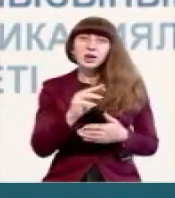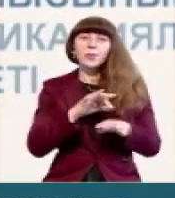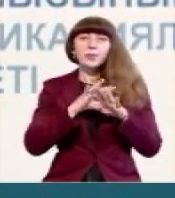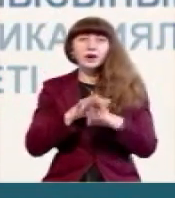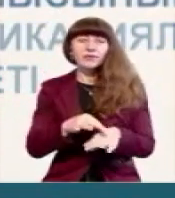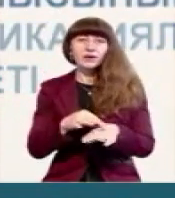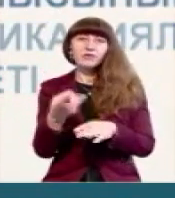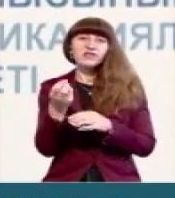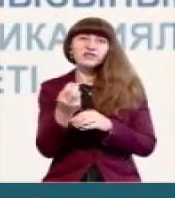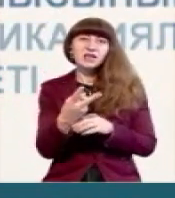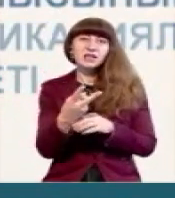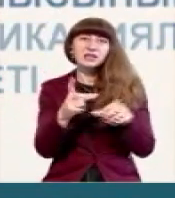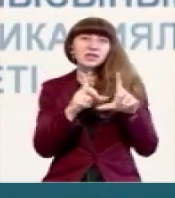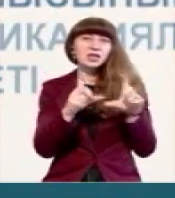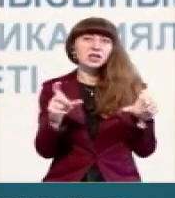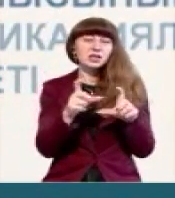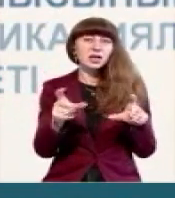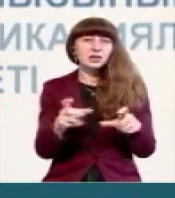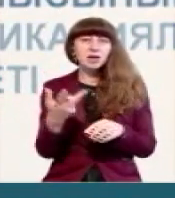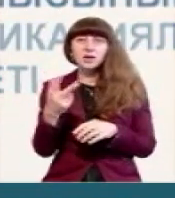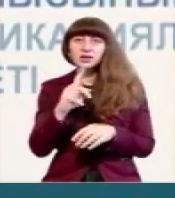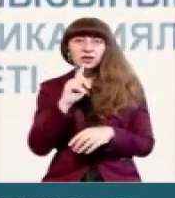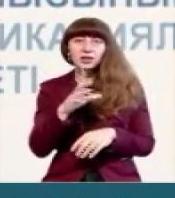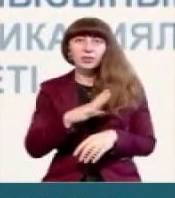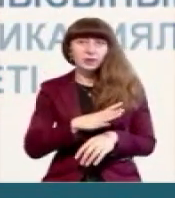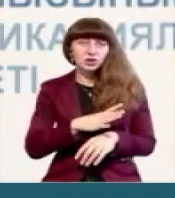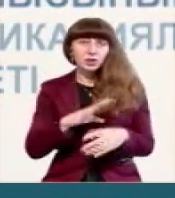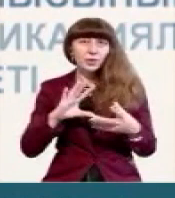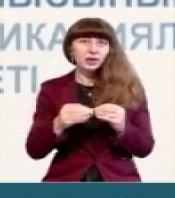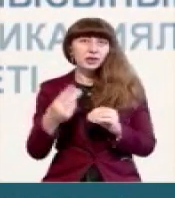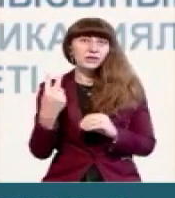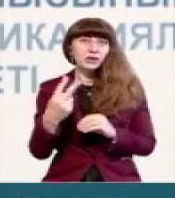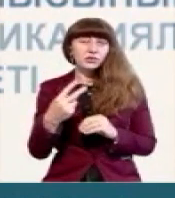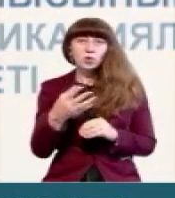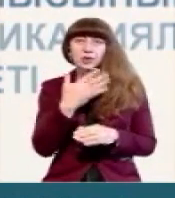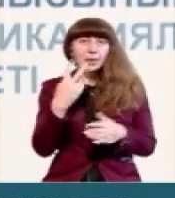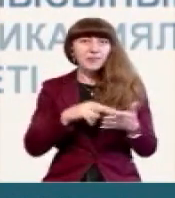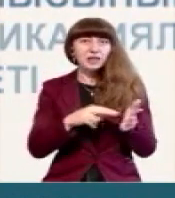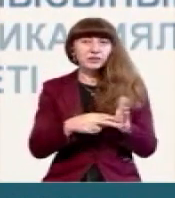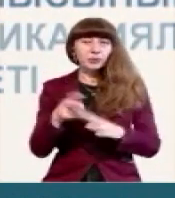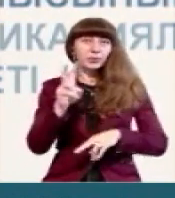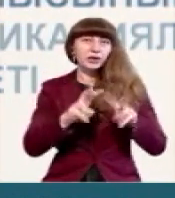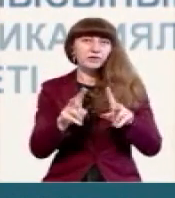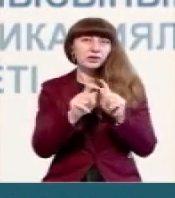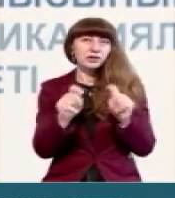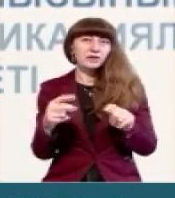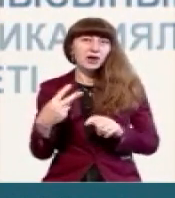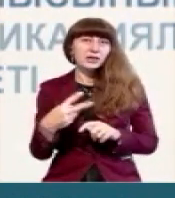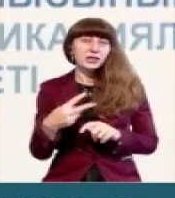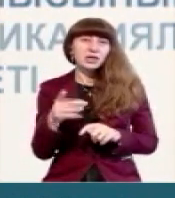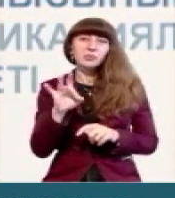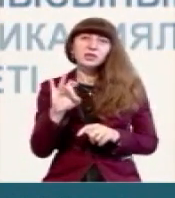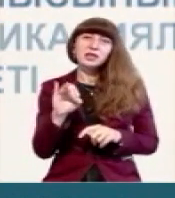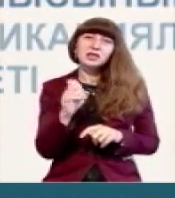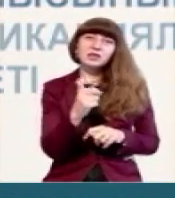өтініш электрондық үкімет порталы арқылы келіп түсті. 139 құжатқа постил қойылды. 18 жағдайда өтініш берушілерге